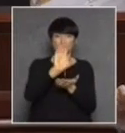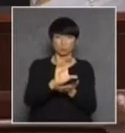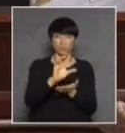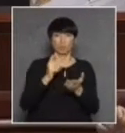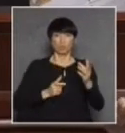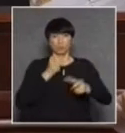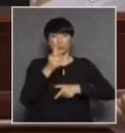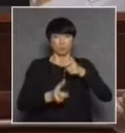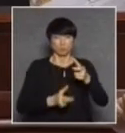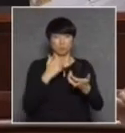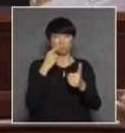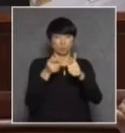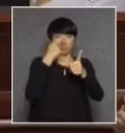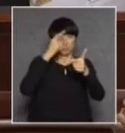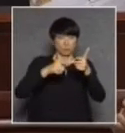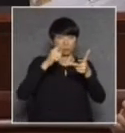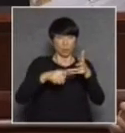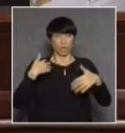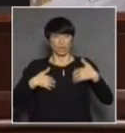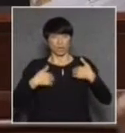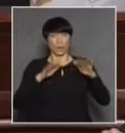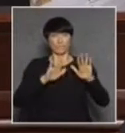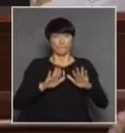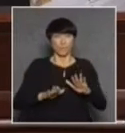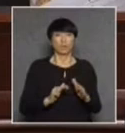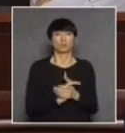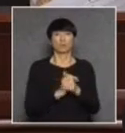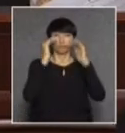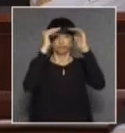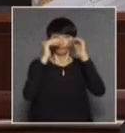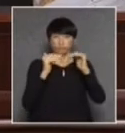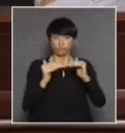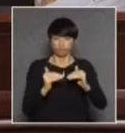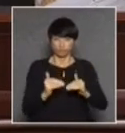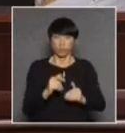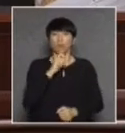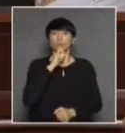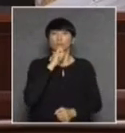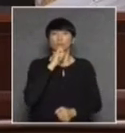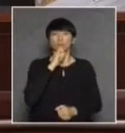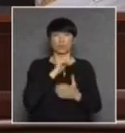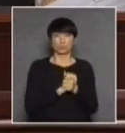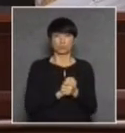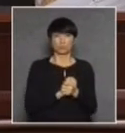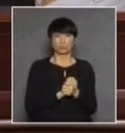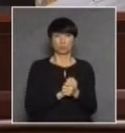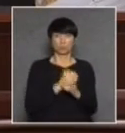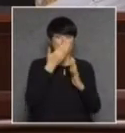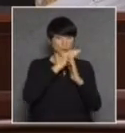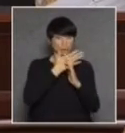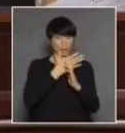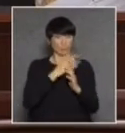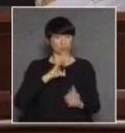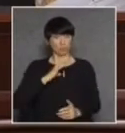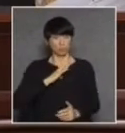整體緩急優次的看法，除非有特殊情況，例